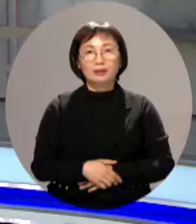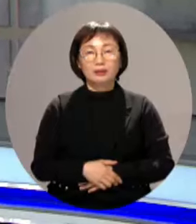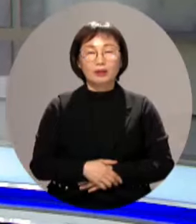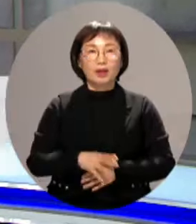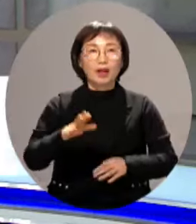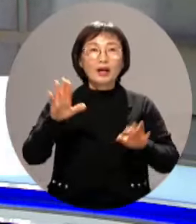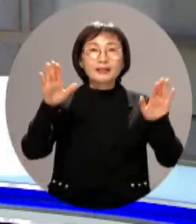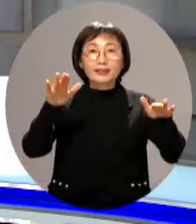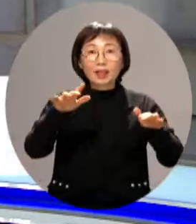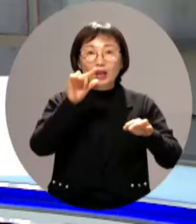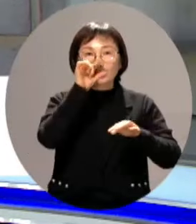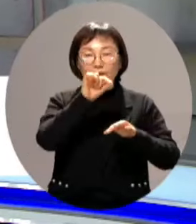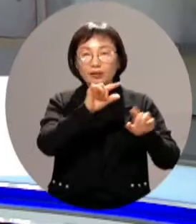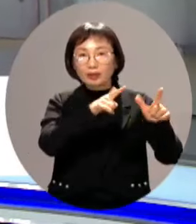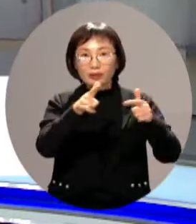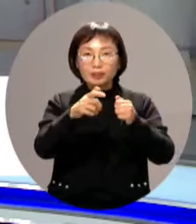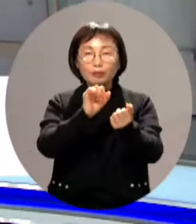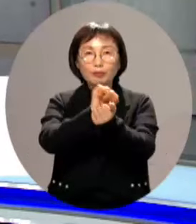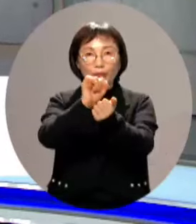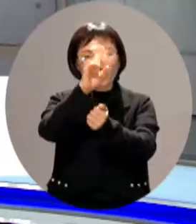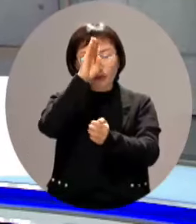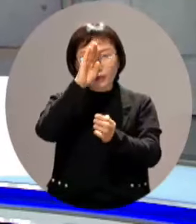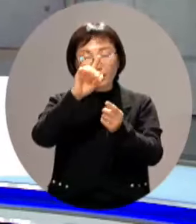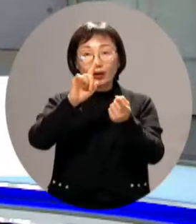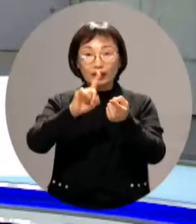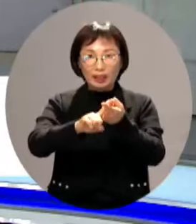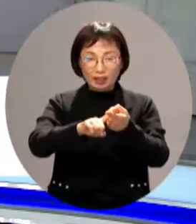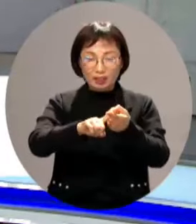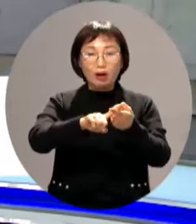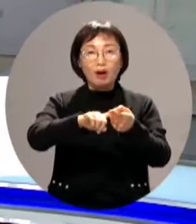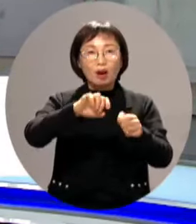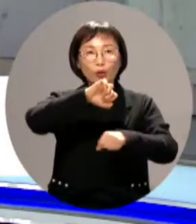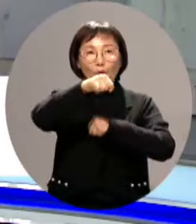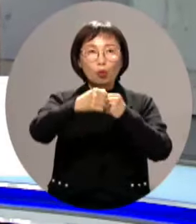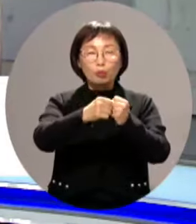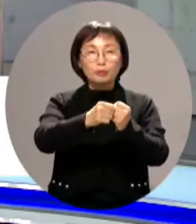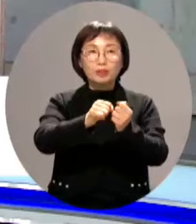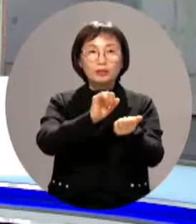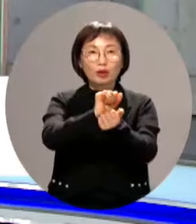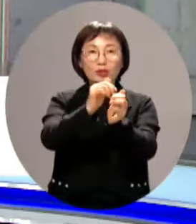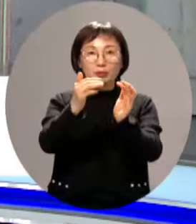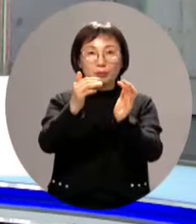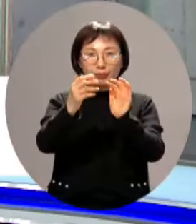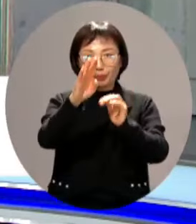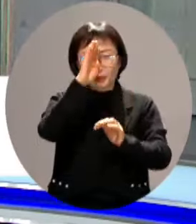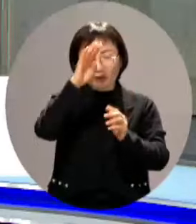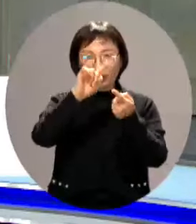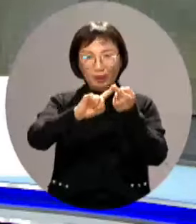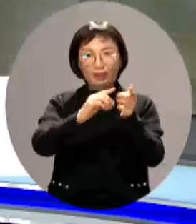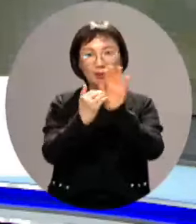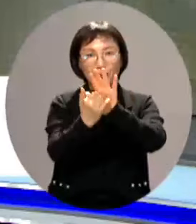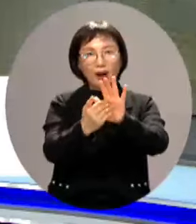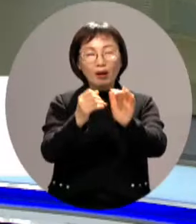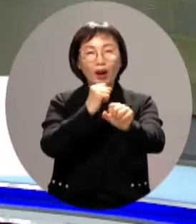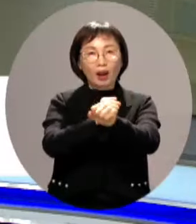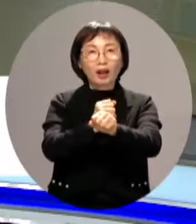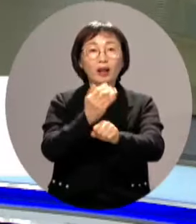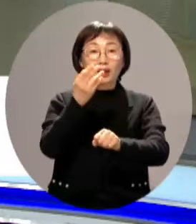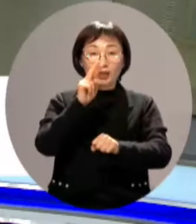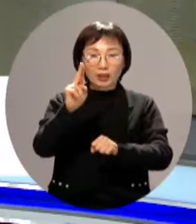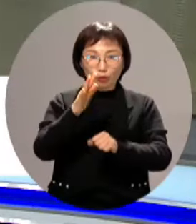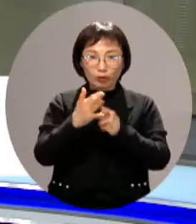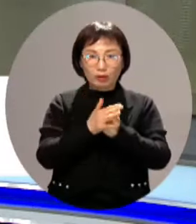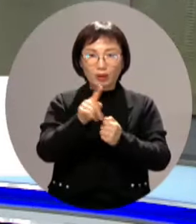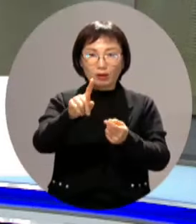조류 인플루엔자나 구제역 같은 이런 가축 전염병을 방역해야 하는 지자체들이 현재 심각한 구인난에